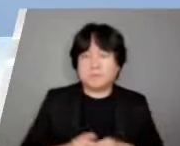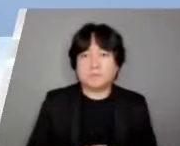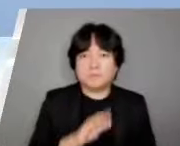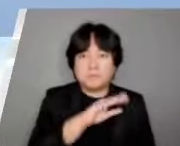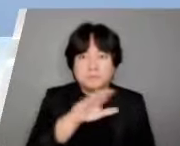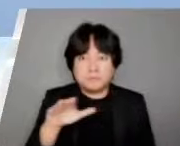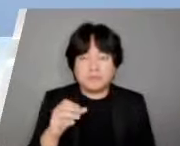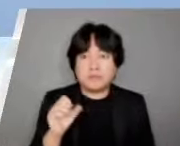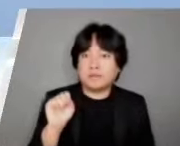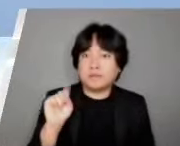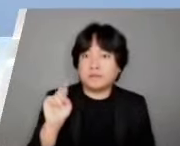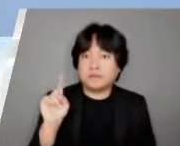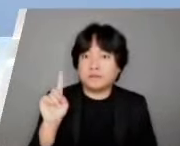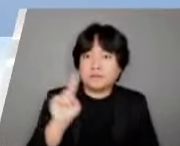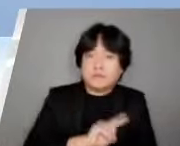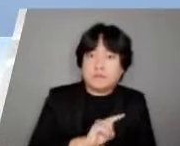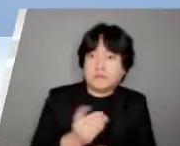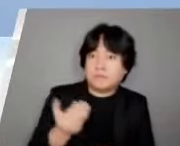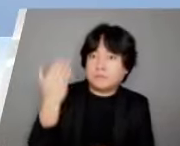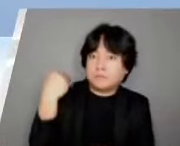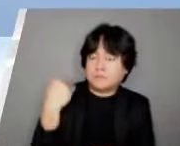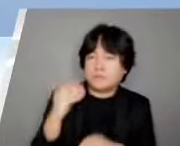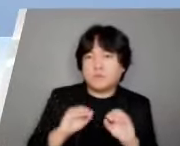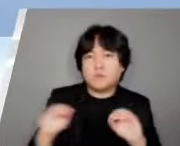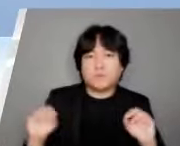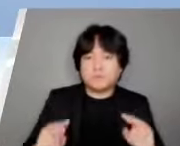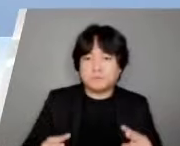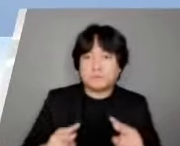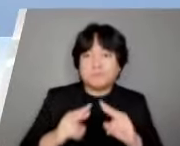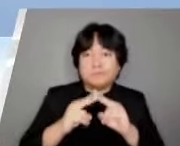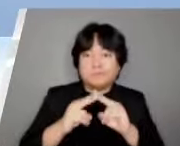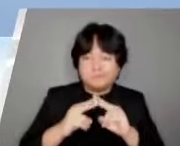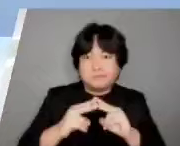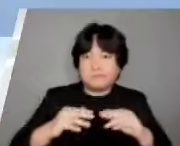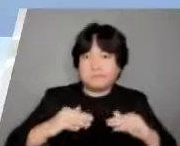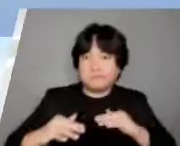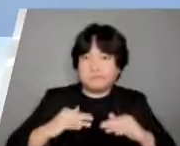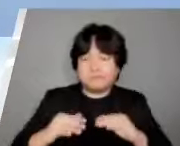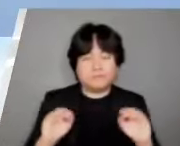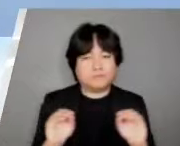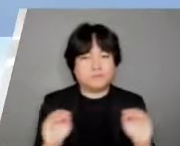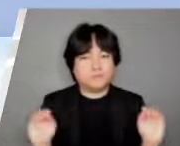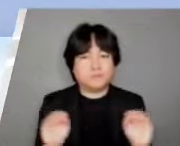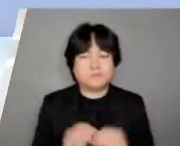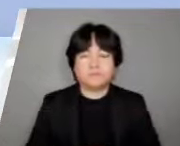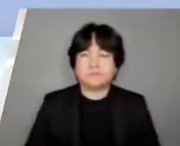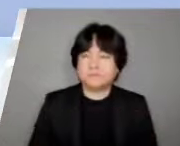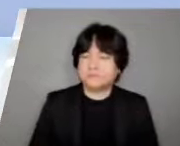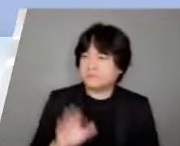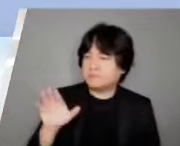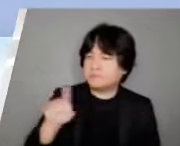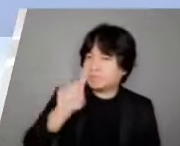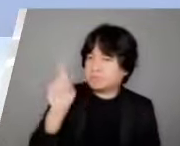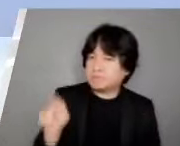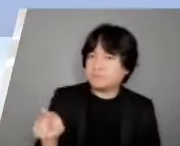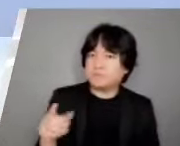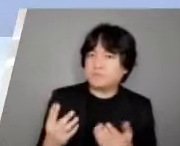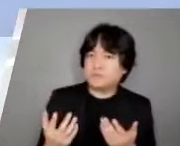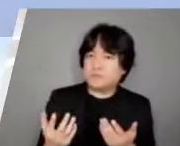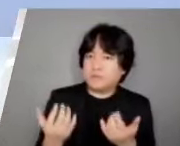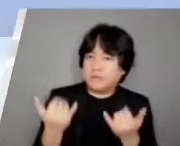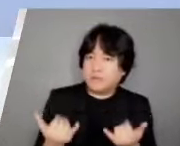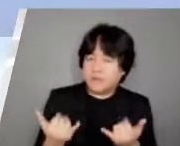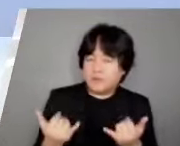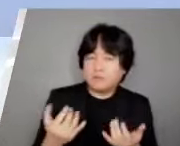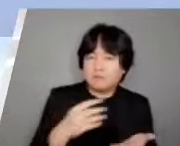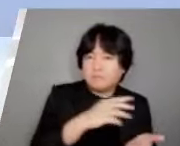days Wala po tayong volcanic earthquake na naitala sa taal volcano mhm ano-anong mga lugar po doon yung kailangang maging alerto sa vag at posible